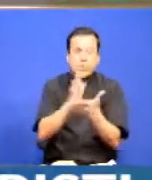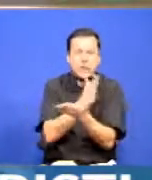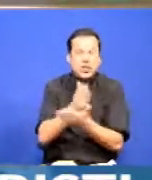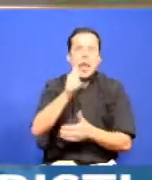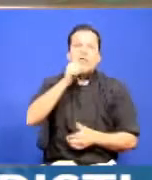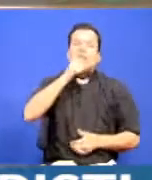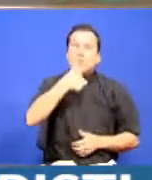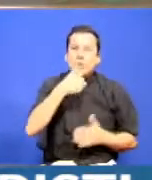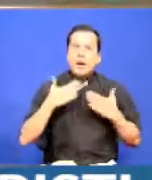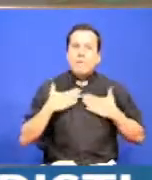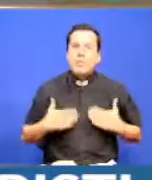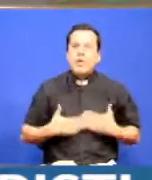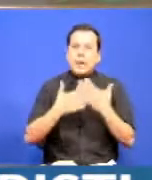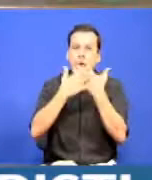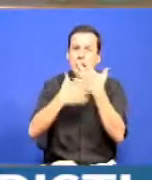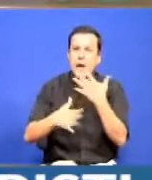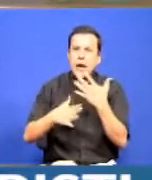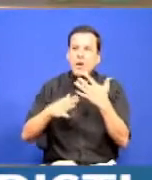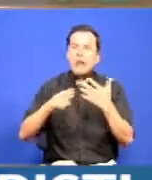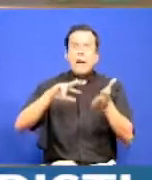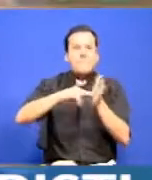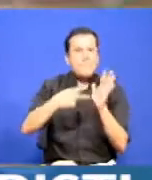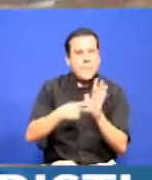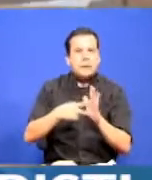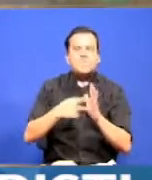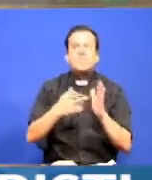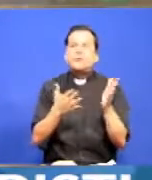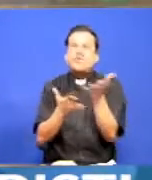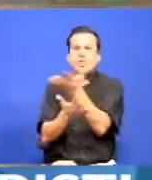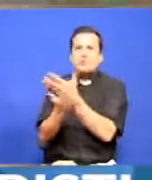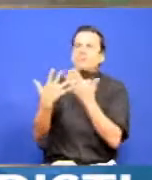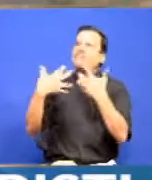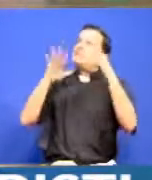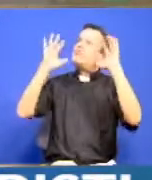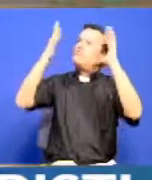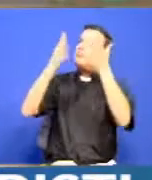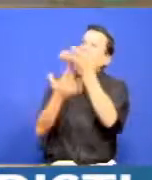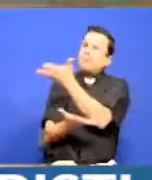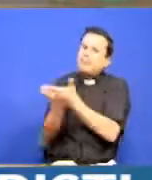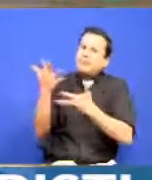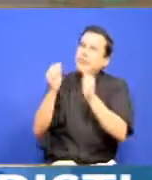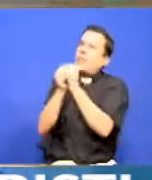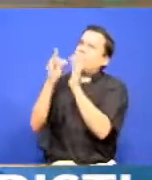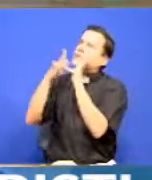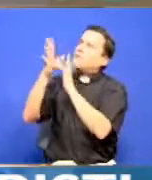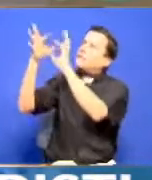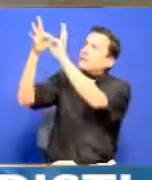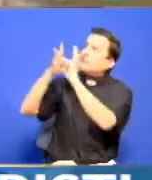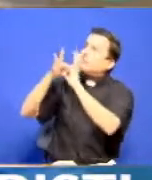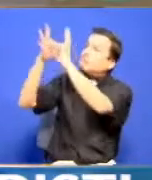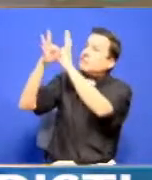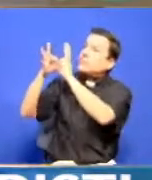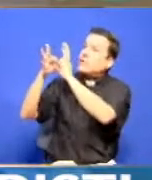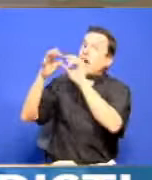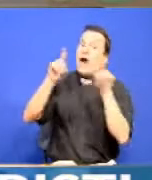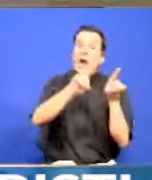tunasema, tunasherekea pamoja na Yesu, tusherekee pia na ndugu yetu. Iyo ni